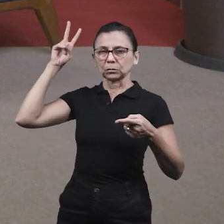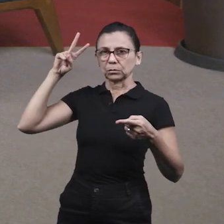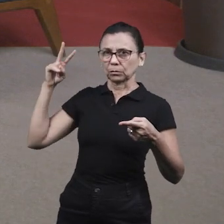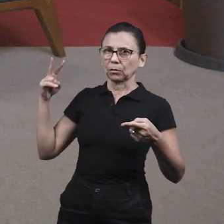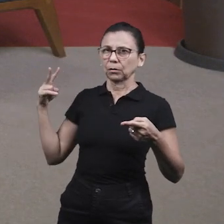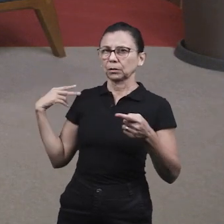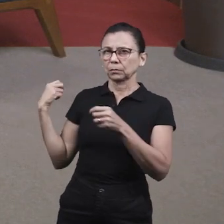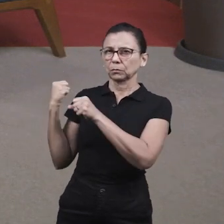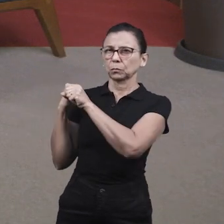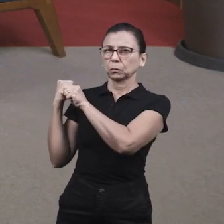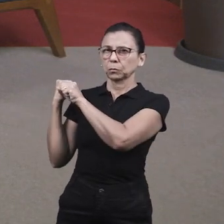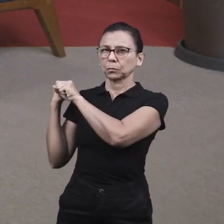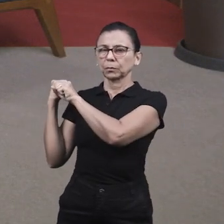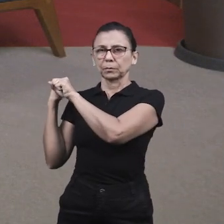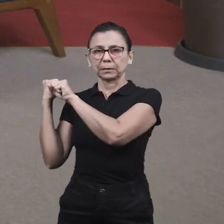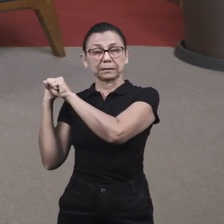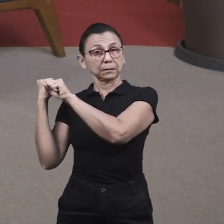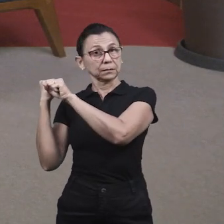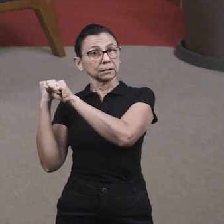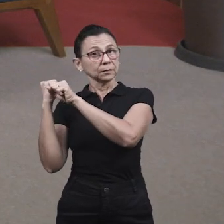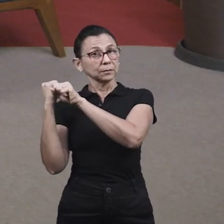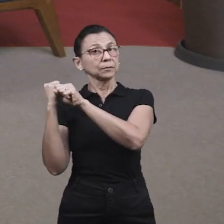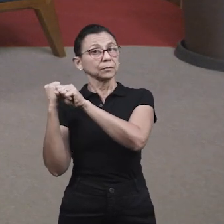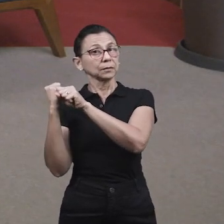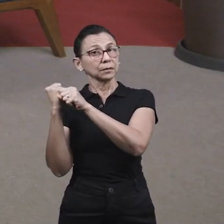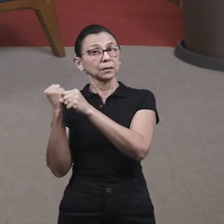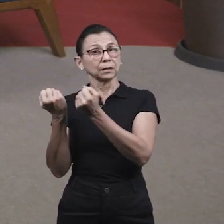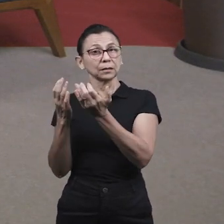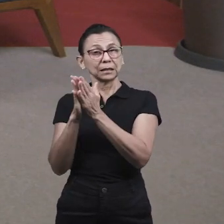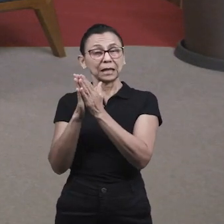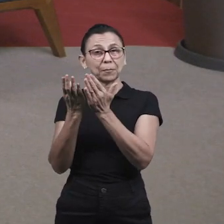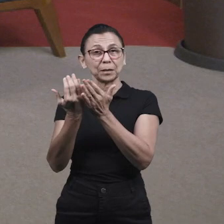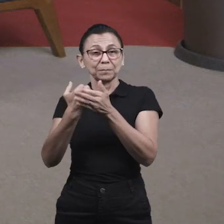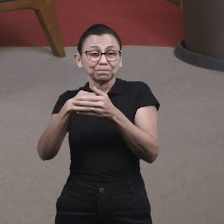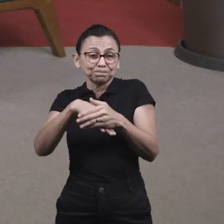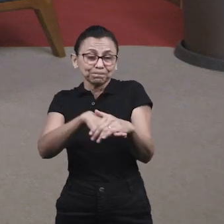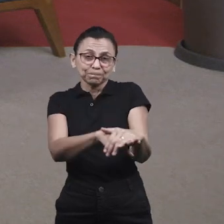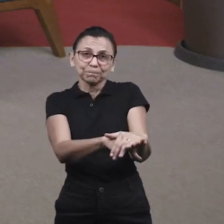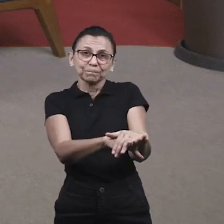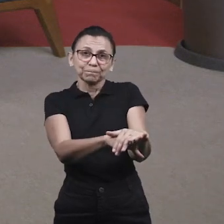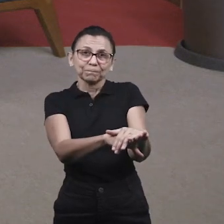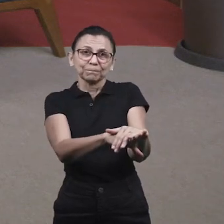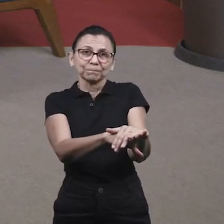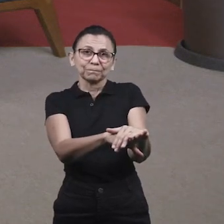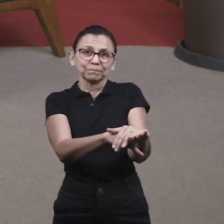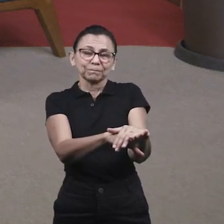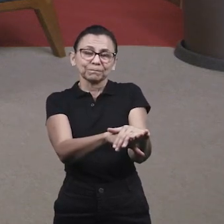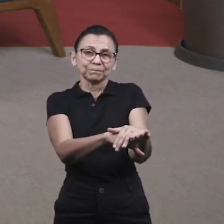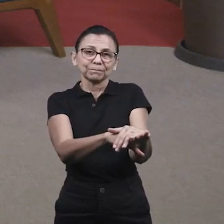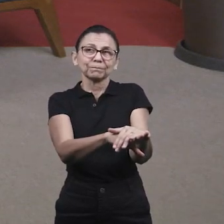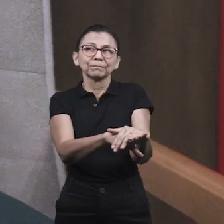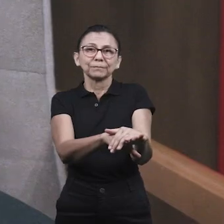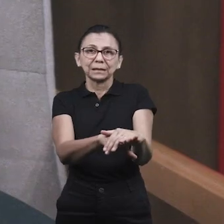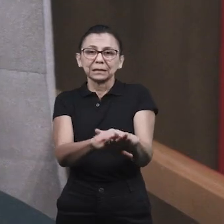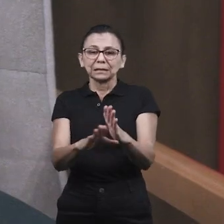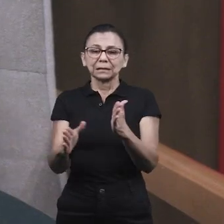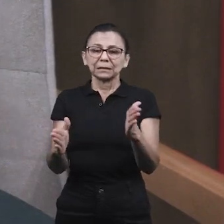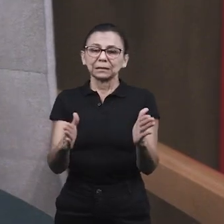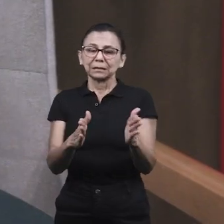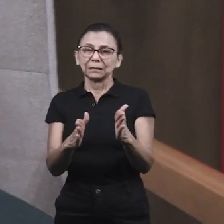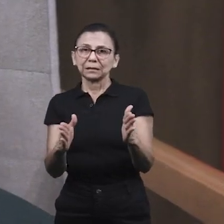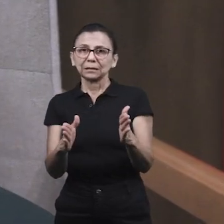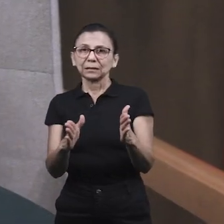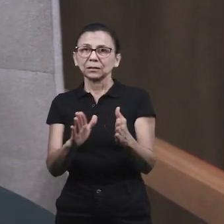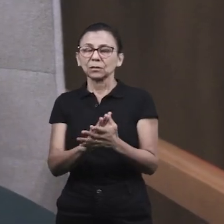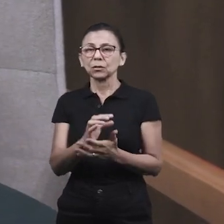avoir une expérience avec le Seigneur? Dans cette partie historique, pendant toutes ces années que la Bible était comme qui